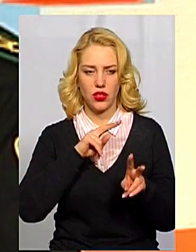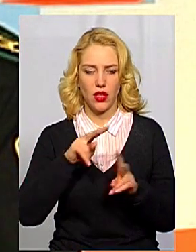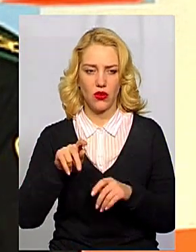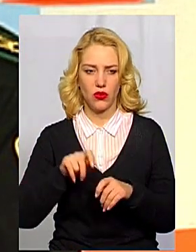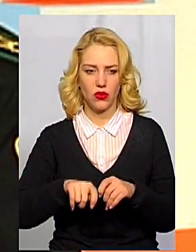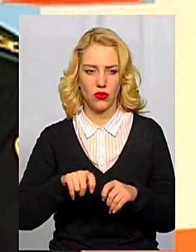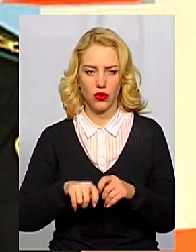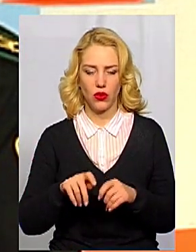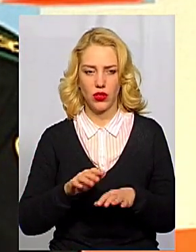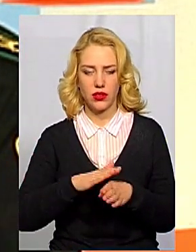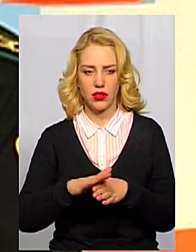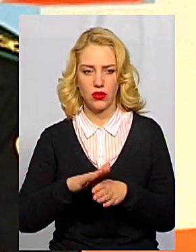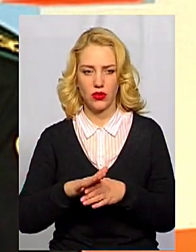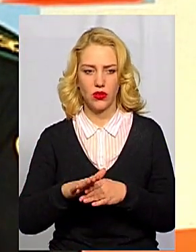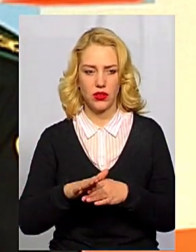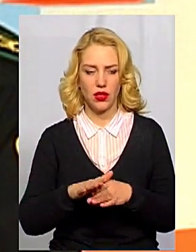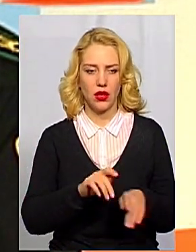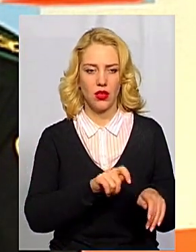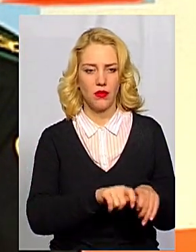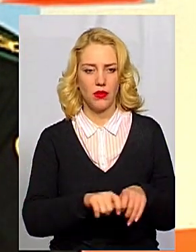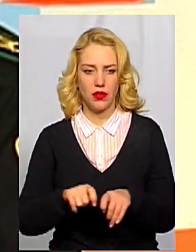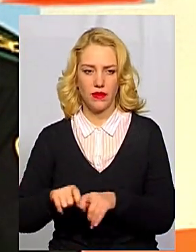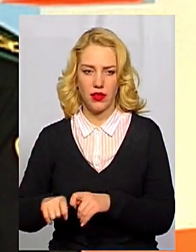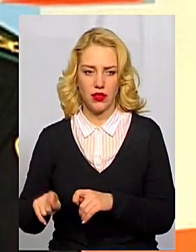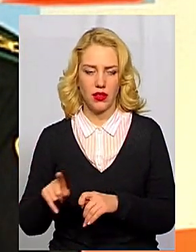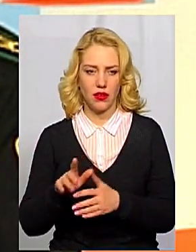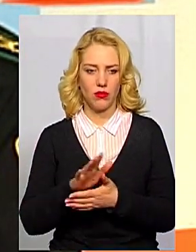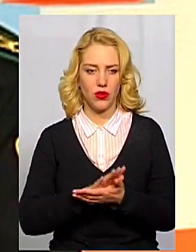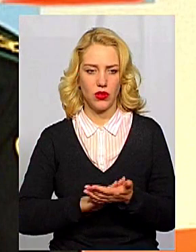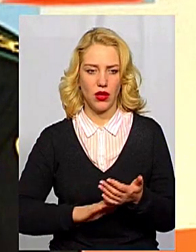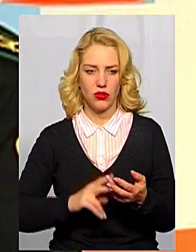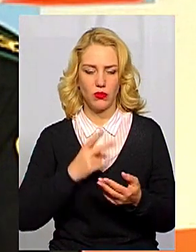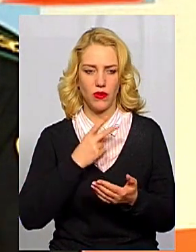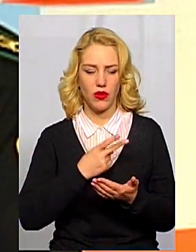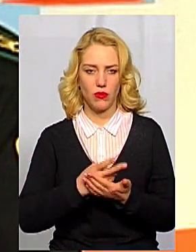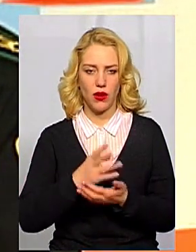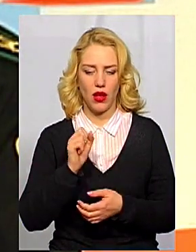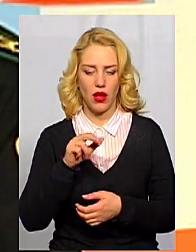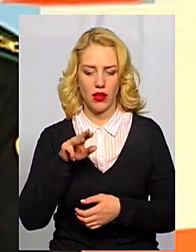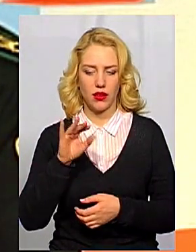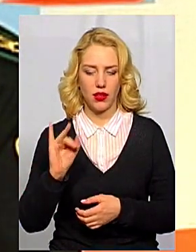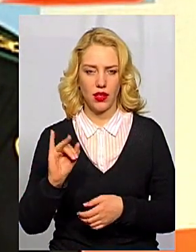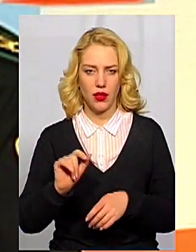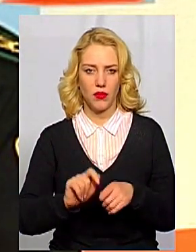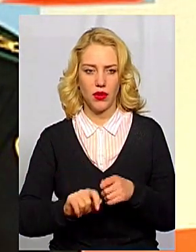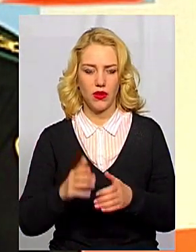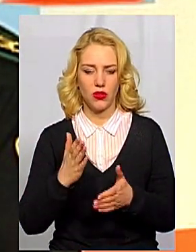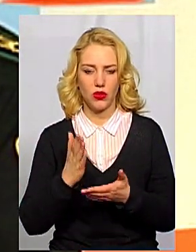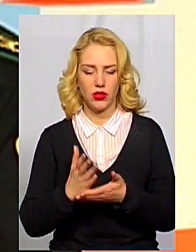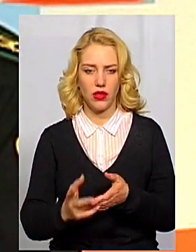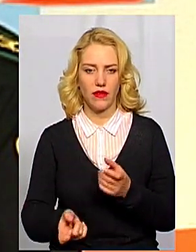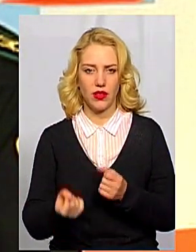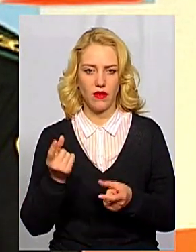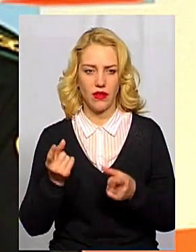контролю здійснюються перевірки, які потім в подальшому відображаються в актах перевірок, і якщо є виявлені